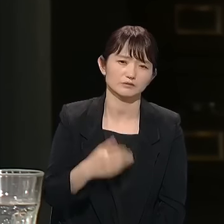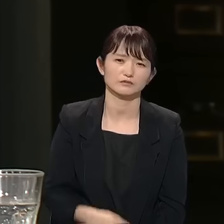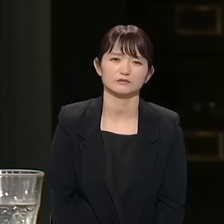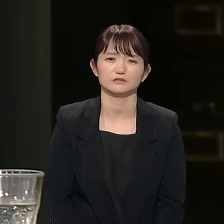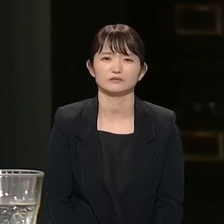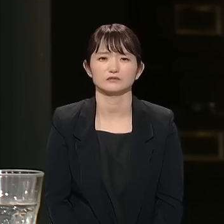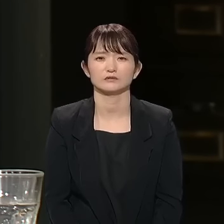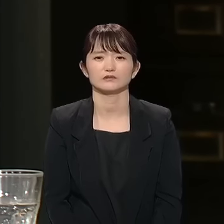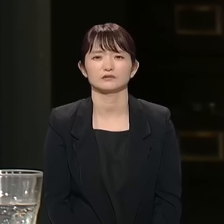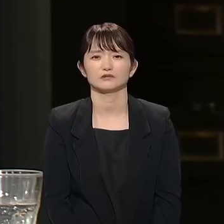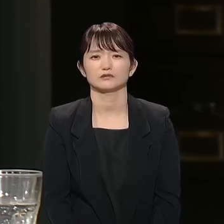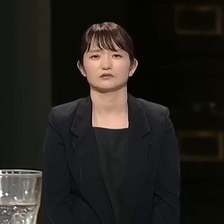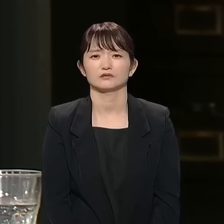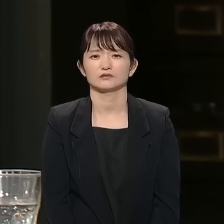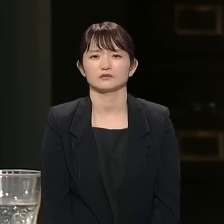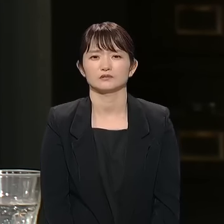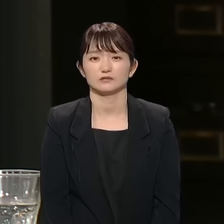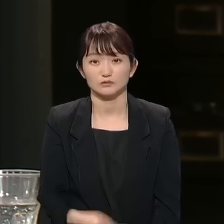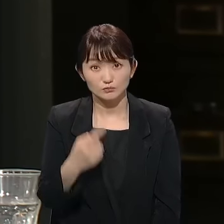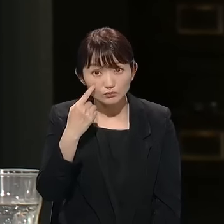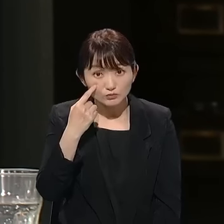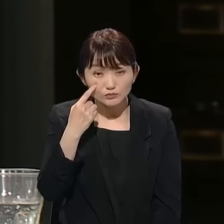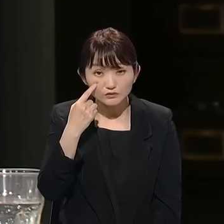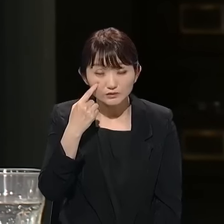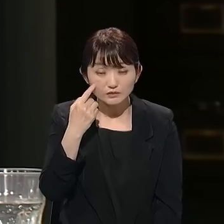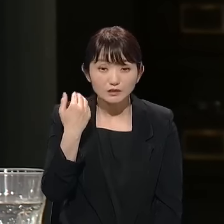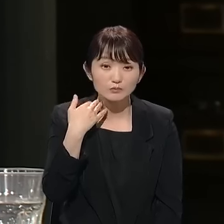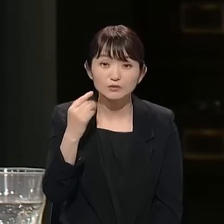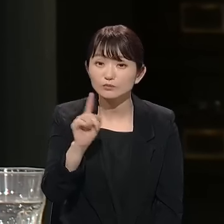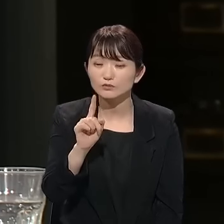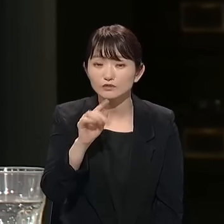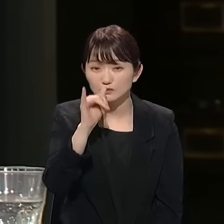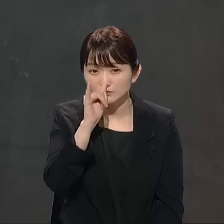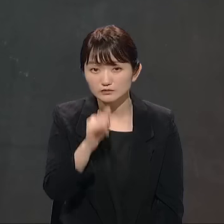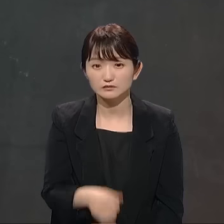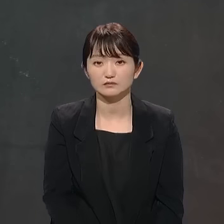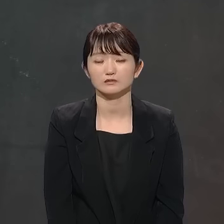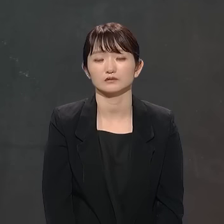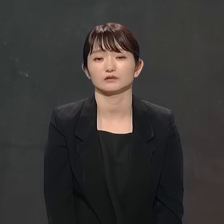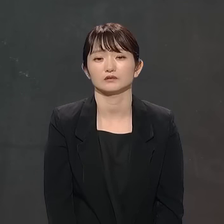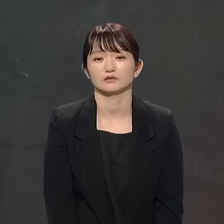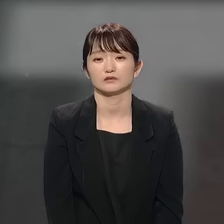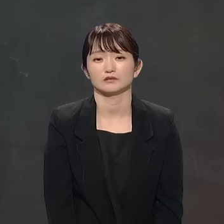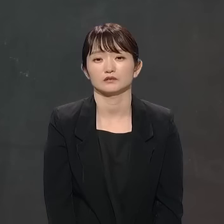제보자 눈에 보이지 않던 바로 그것 무엇이었을까요? 체크포인트 짚어보죠.